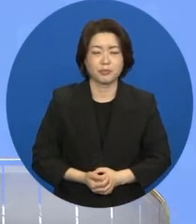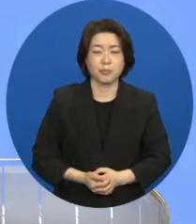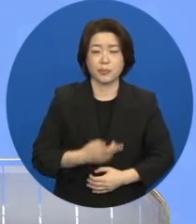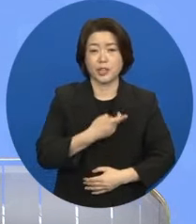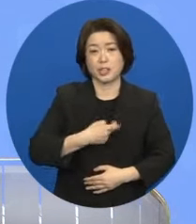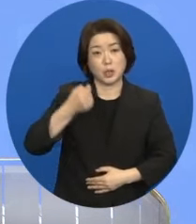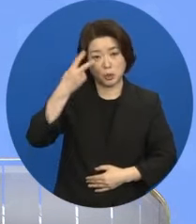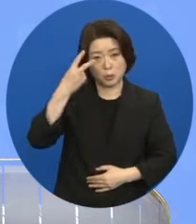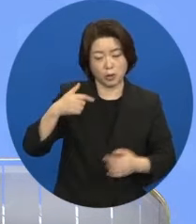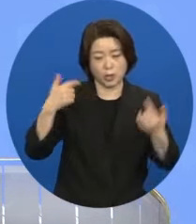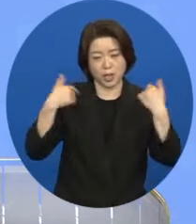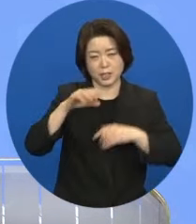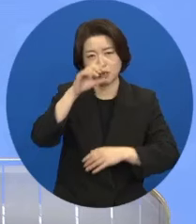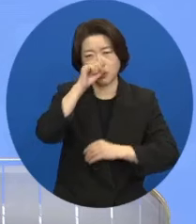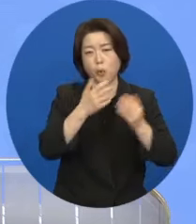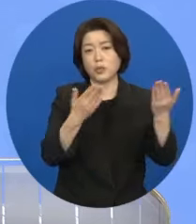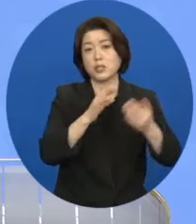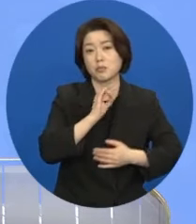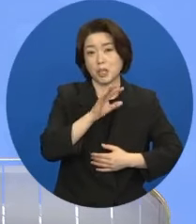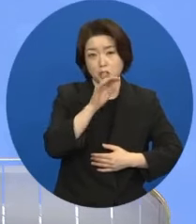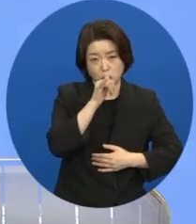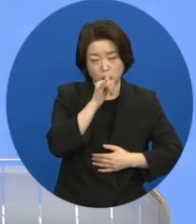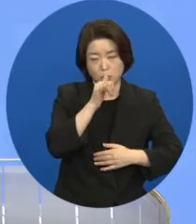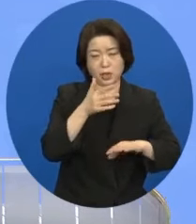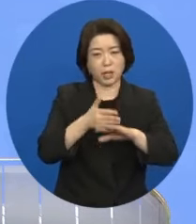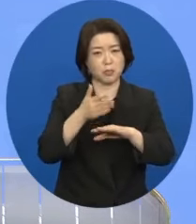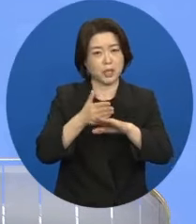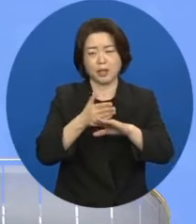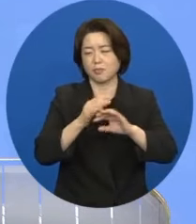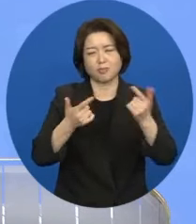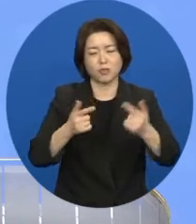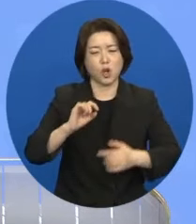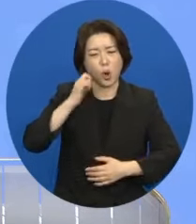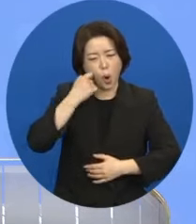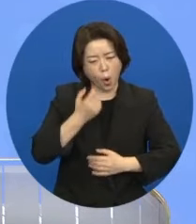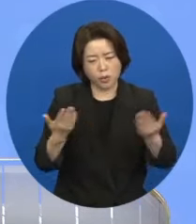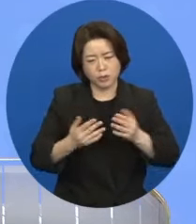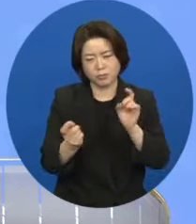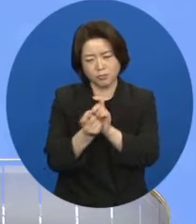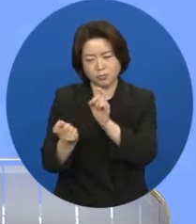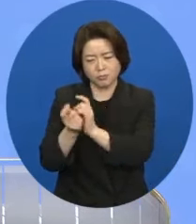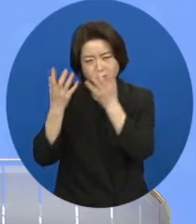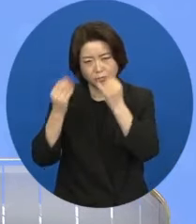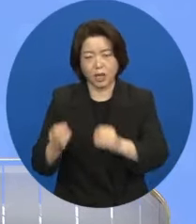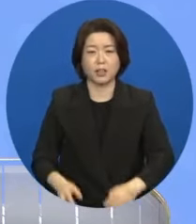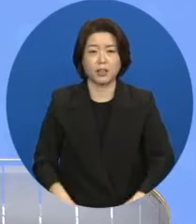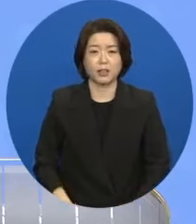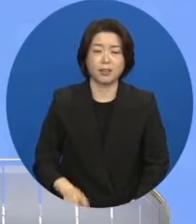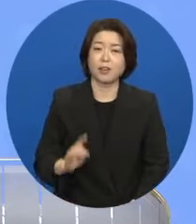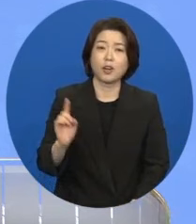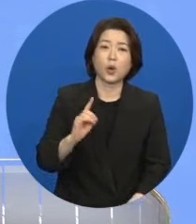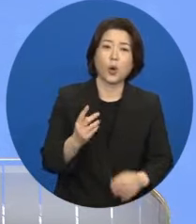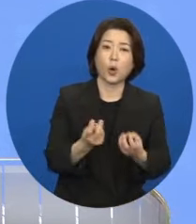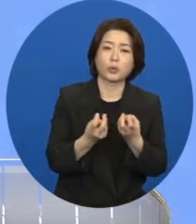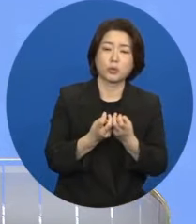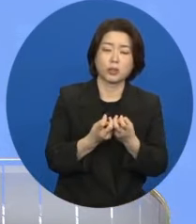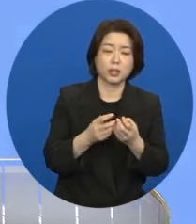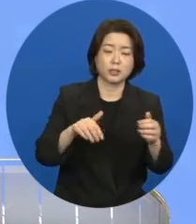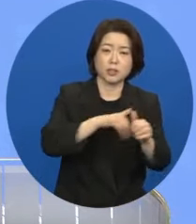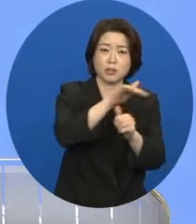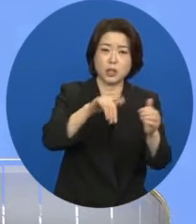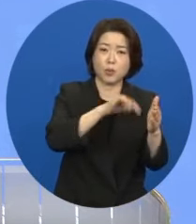모도 좋 일만 있었기 때문에 감사한 것이 아닙니다 어려운 일이 참 많았어요 어떻게 그렇게 어떤 그런 상황